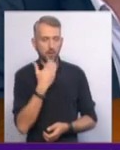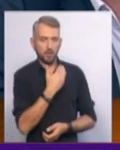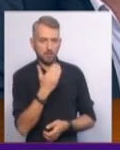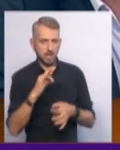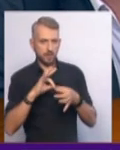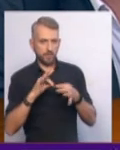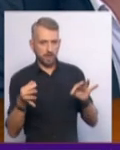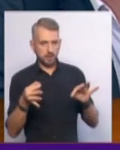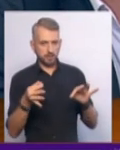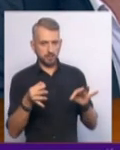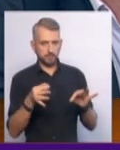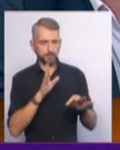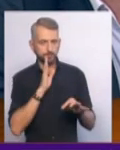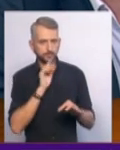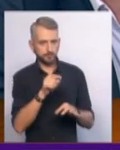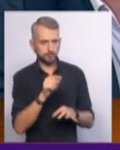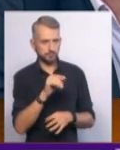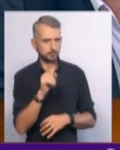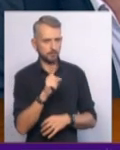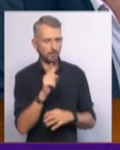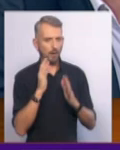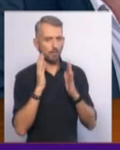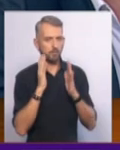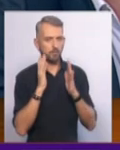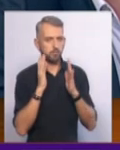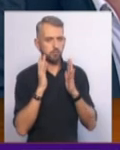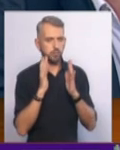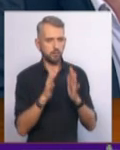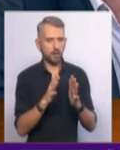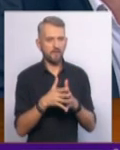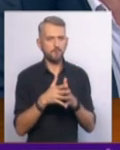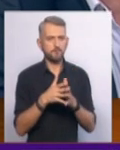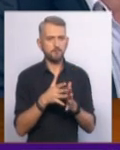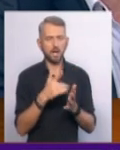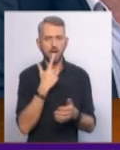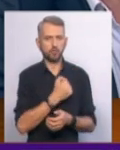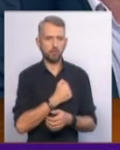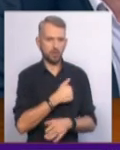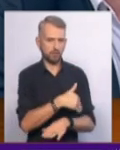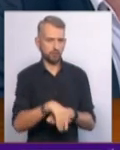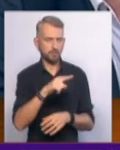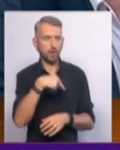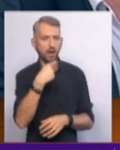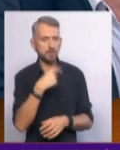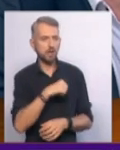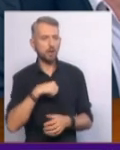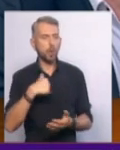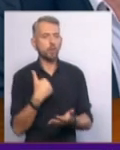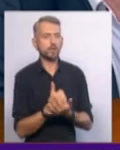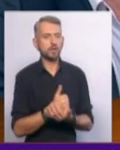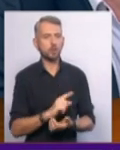фраза мешканки з бульвару Великої Васильківської вулиці. Вона каже, найголовніше, що